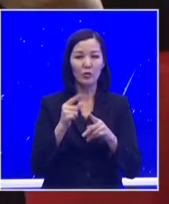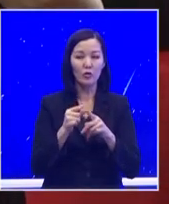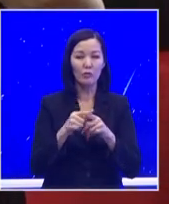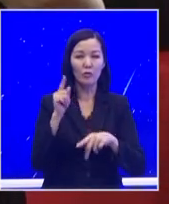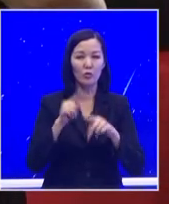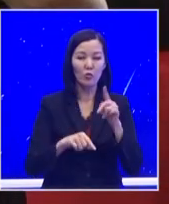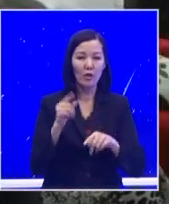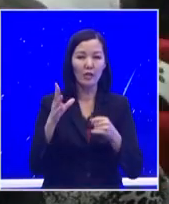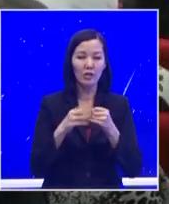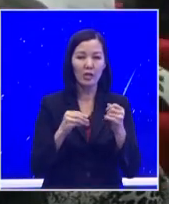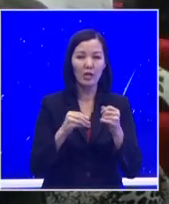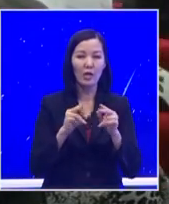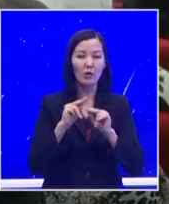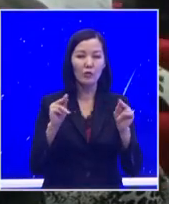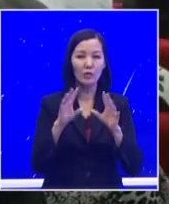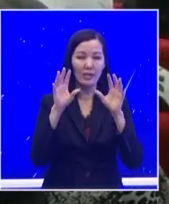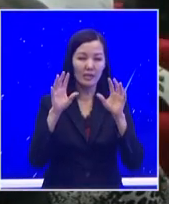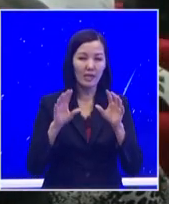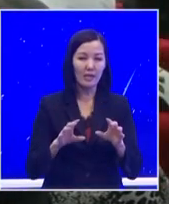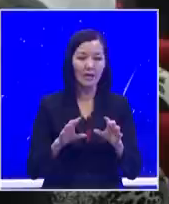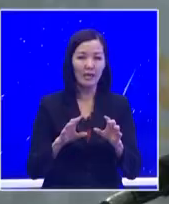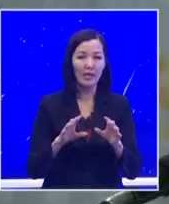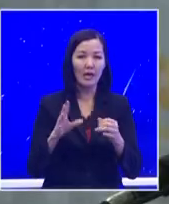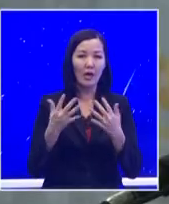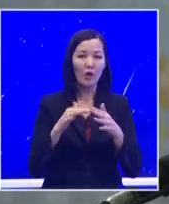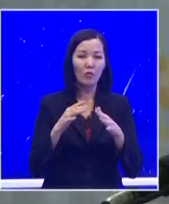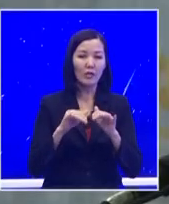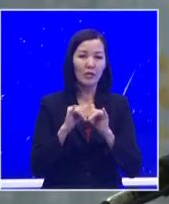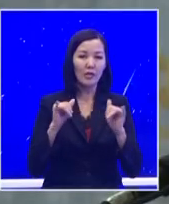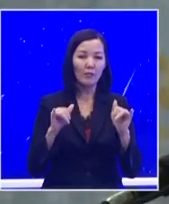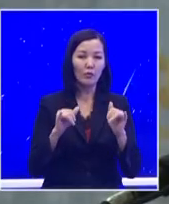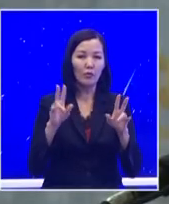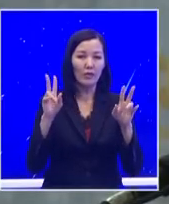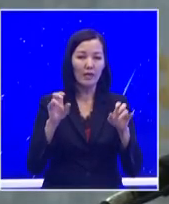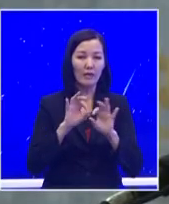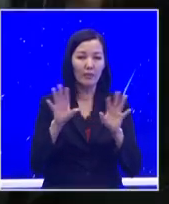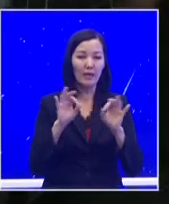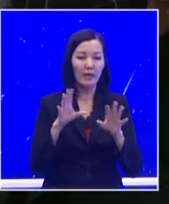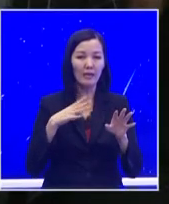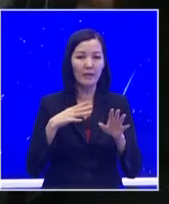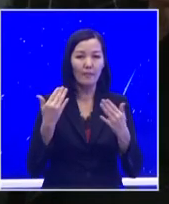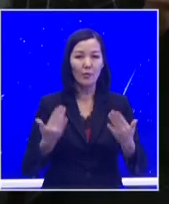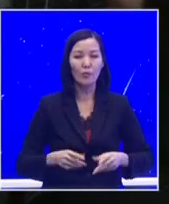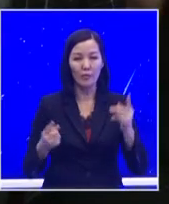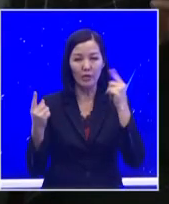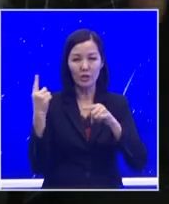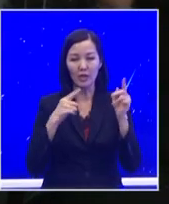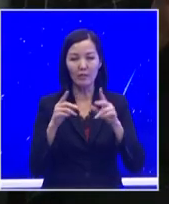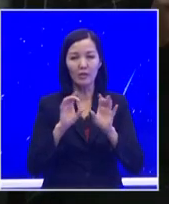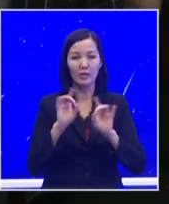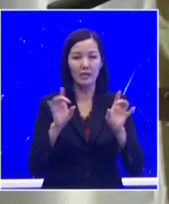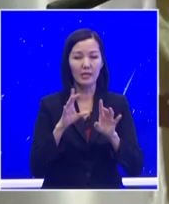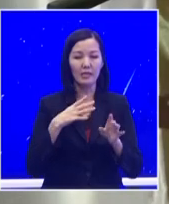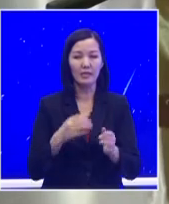ұстаз мәртебесі, елді мекендерді жаңарту ісі сынды мәселелерді көтерді. Есенқұл Жақыпбектің өмірін, шығармашылығын жырға